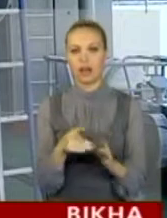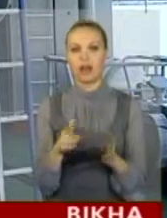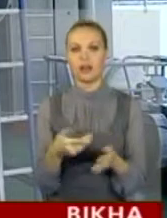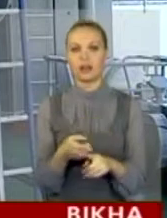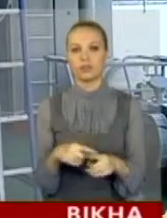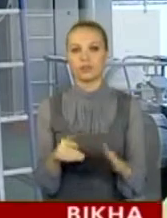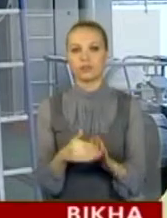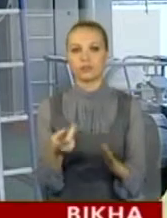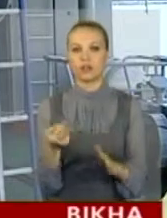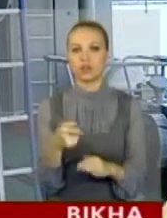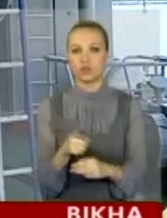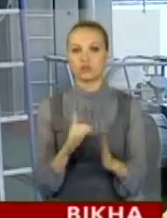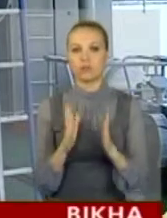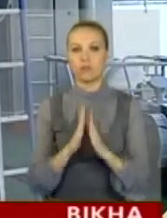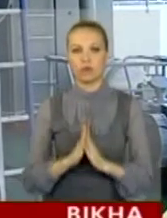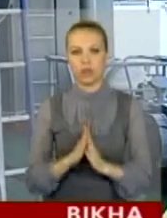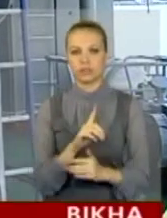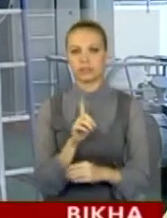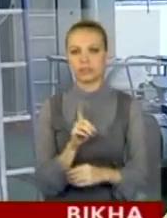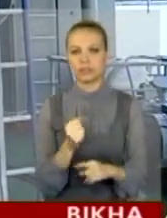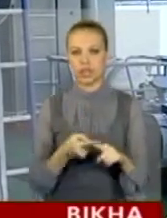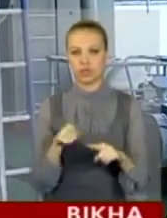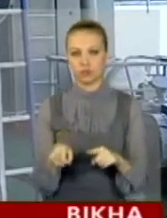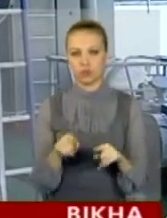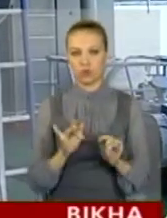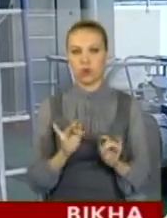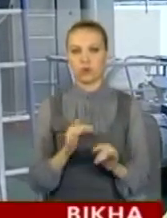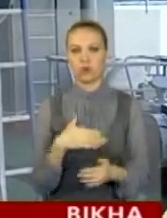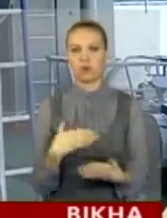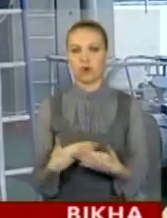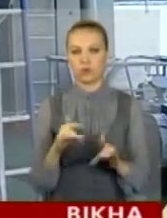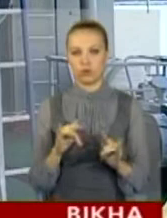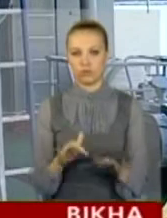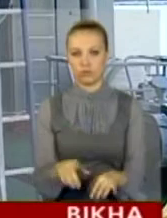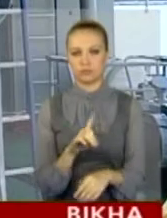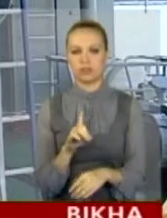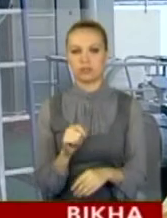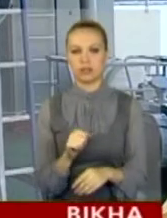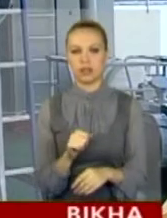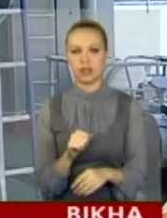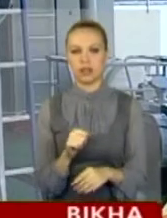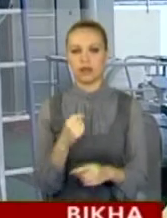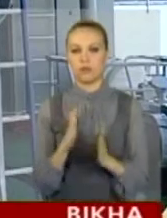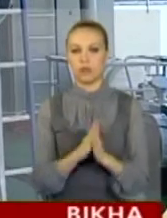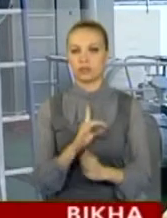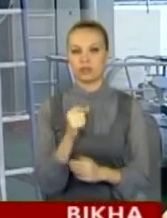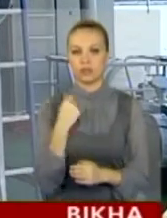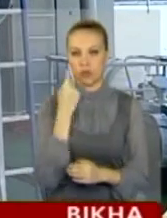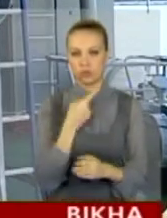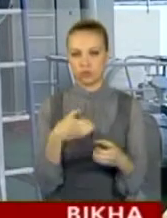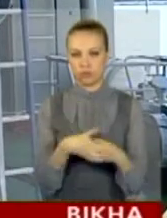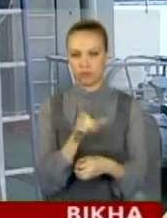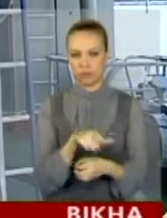щоб молитися за цю миротворчу місію, молитися за особовий